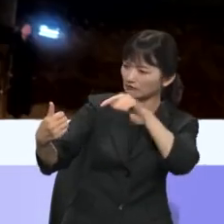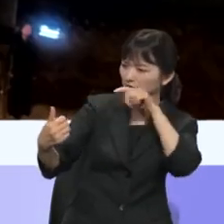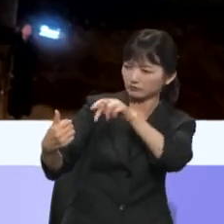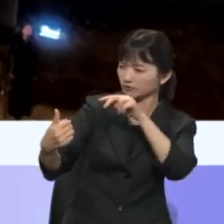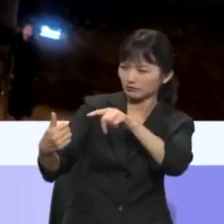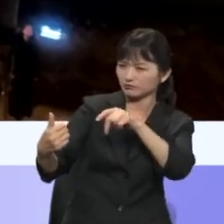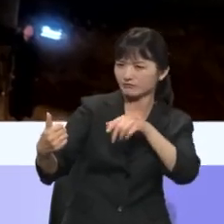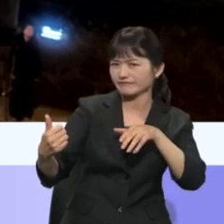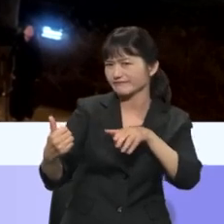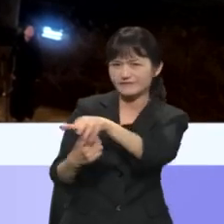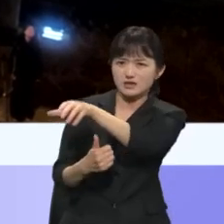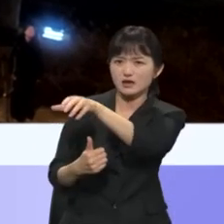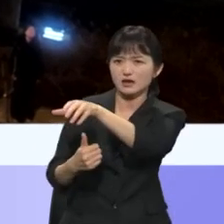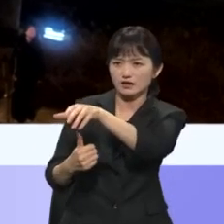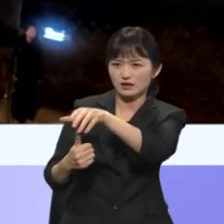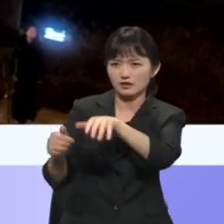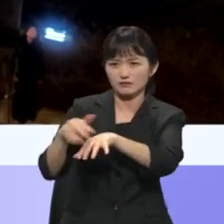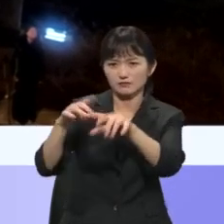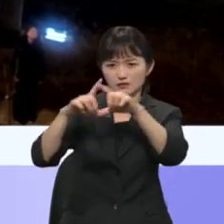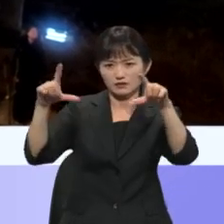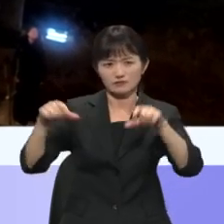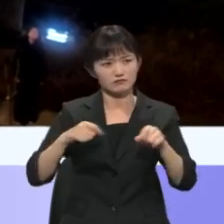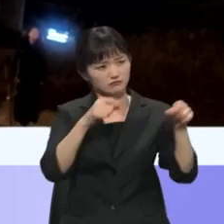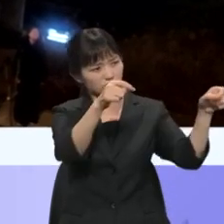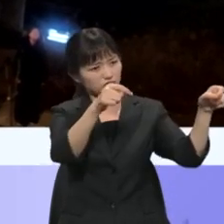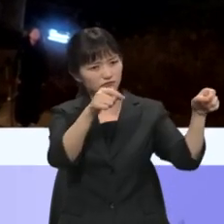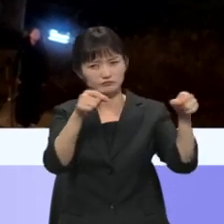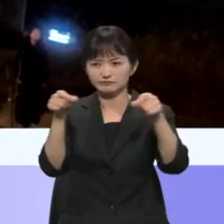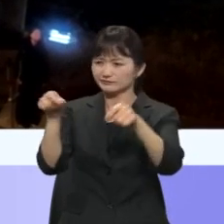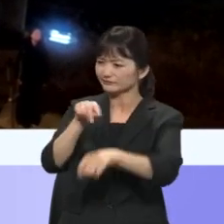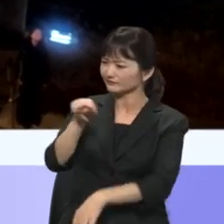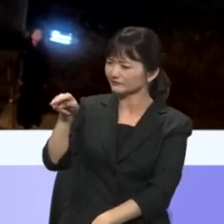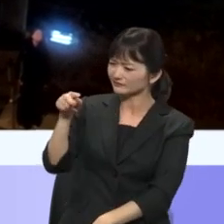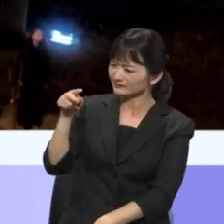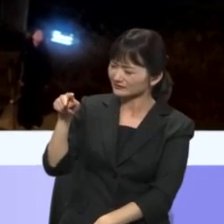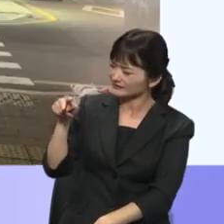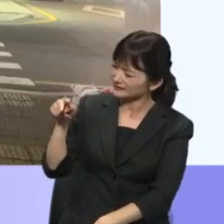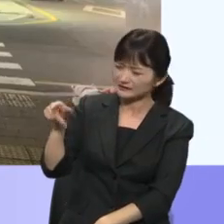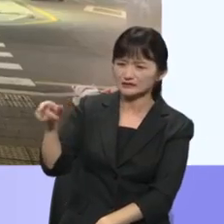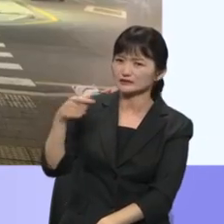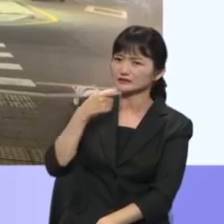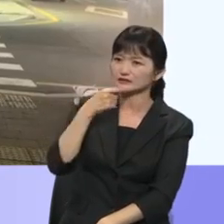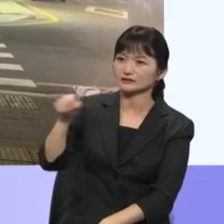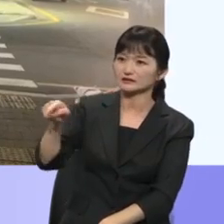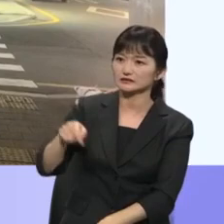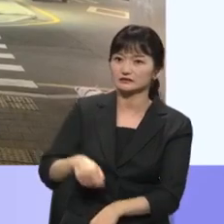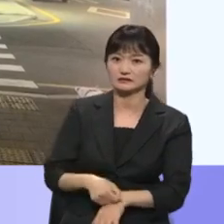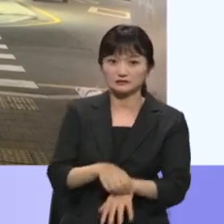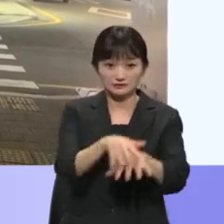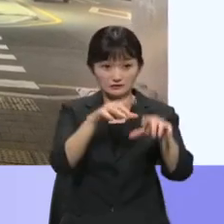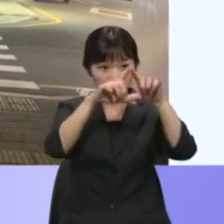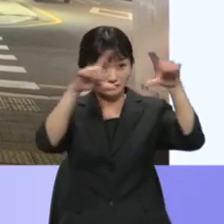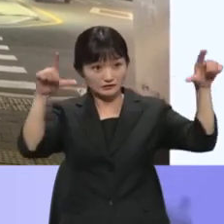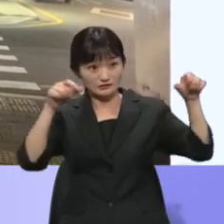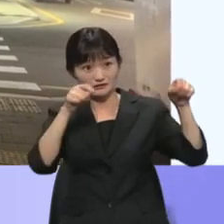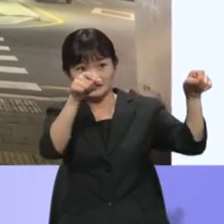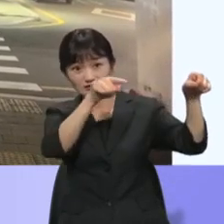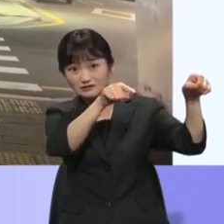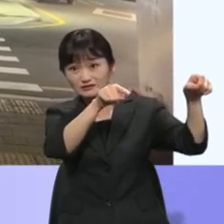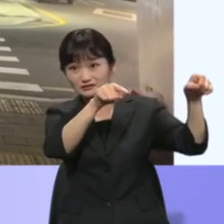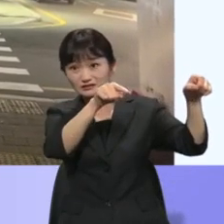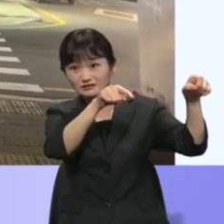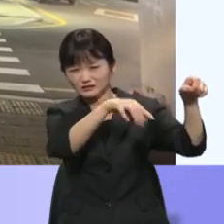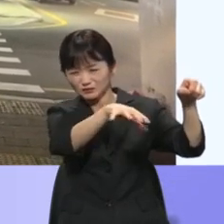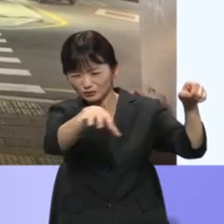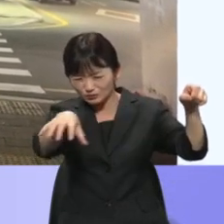욕하는 방식으로 많이 그러다 보니까 국민들이 지나가다가 눈썰을 찌푸리거든요 게다가 저 현수막이 걸려있는 대부분의 지역은 우리